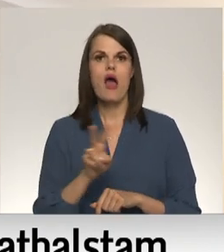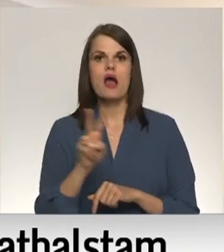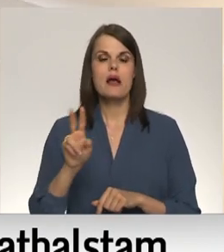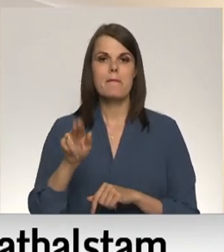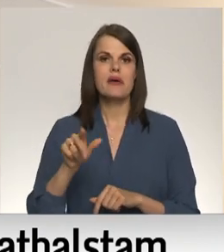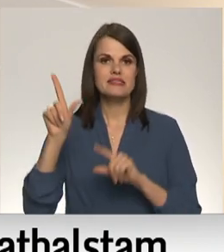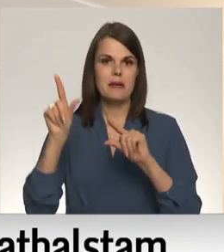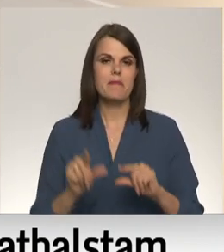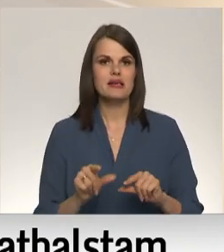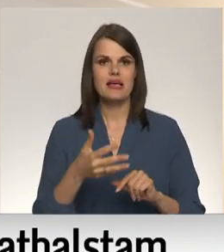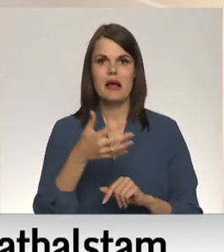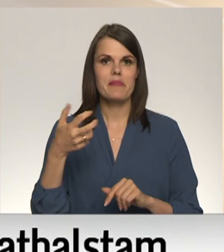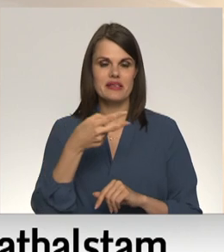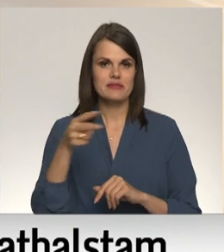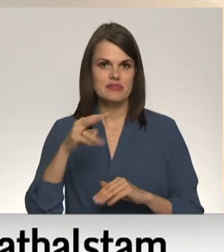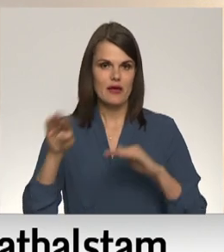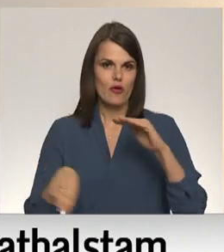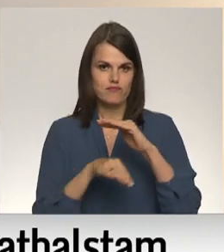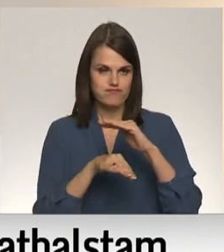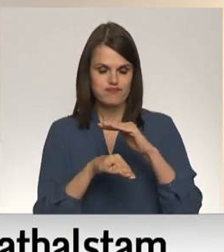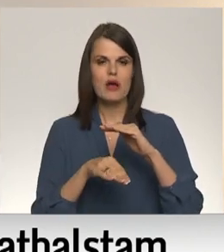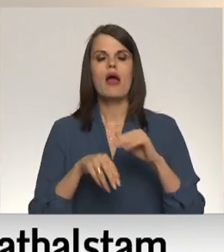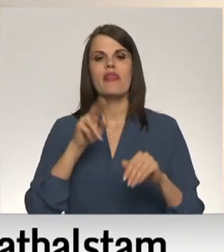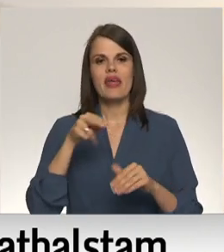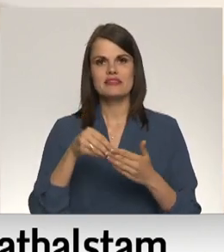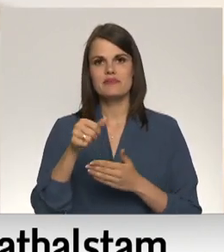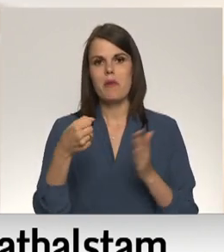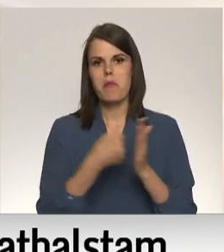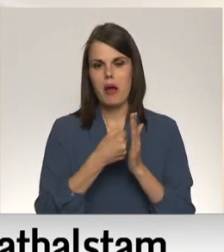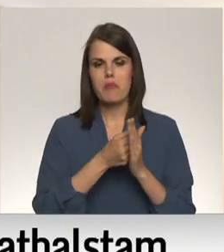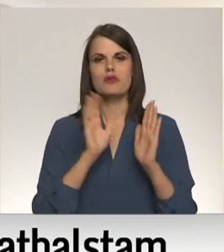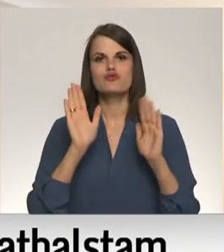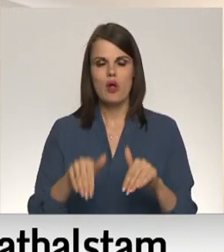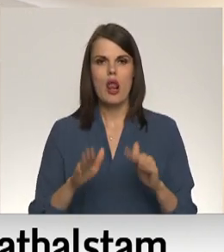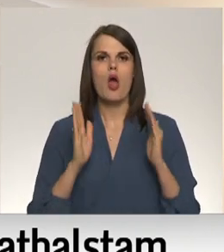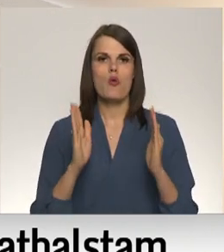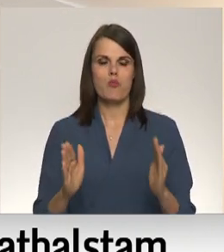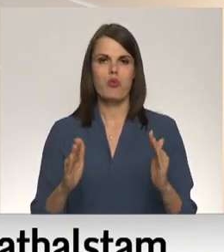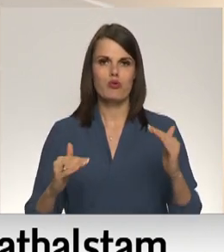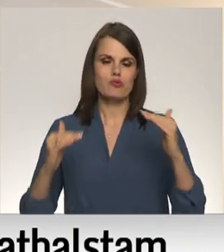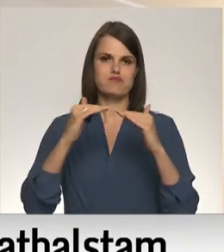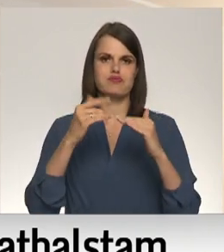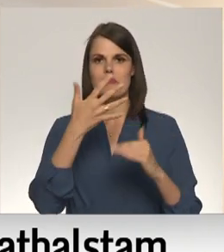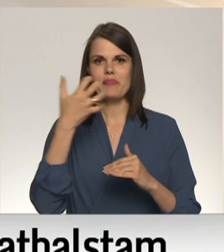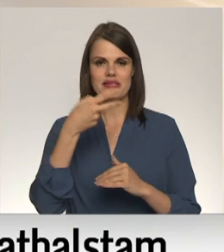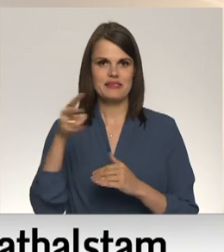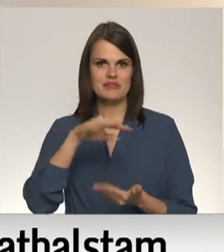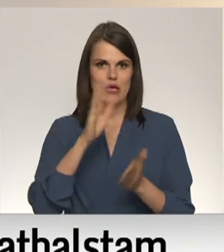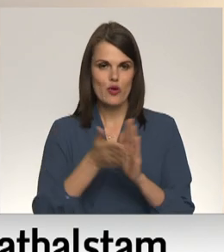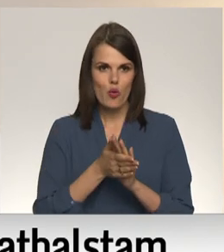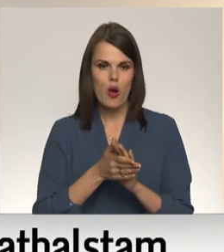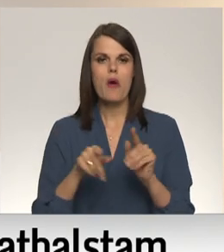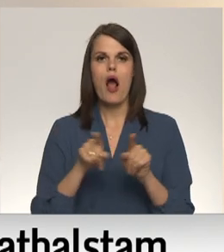par 500 eiro, decembrī izmaksātu pabalstu, lai summa sasniegtu šos 500 eiro. Tāpat tiek plānota transporta